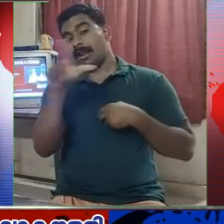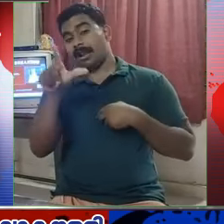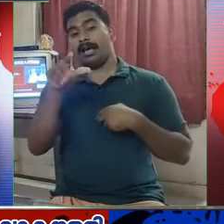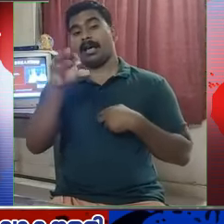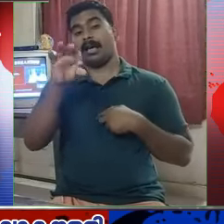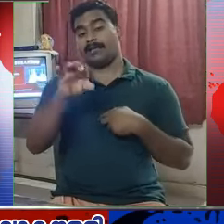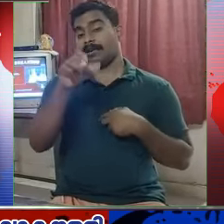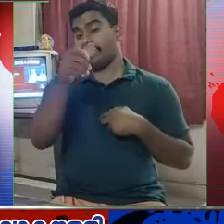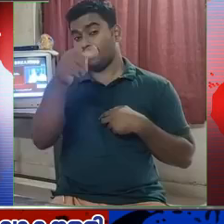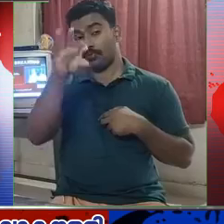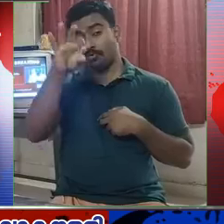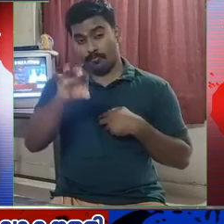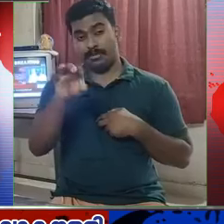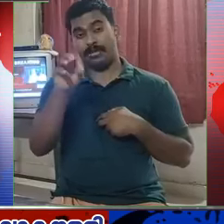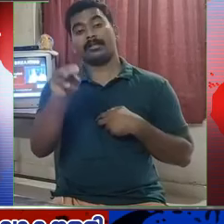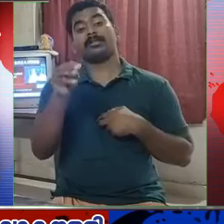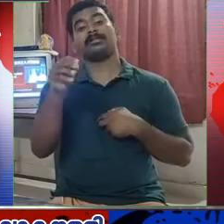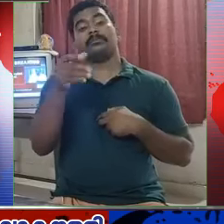ആരോഗ്യ പ്രവർത്തകരെ